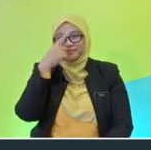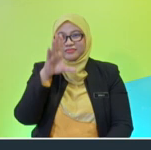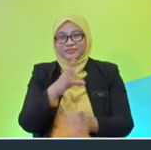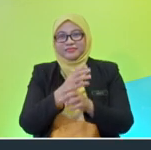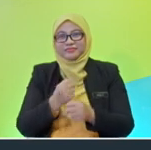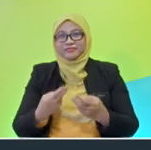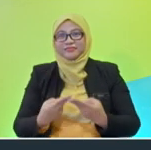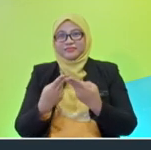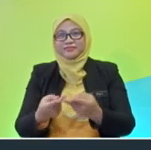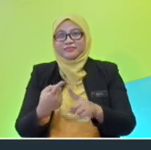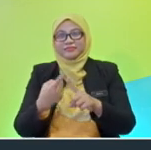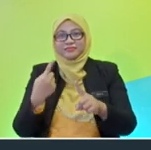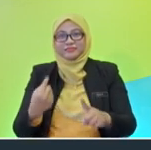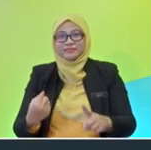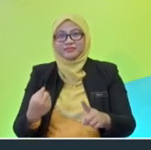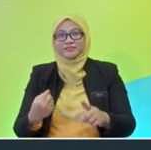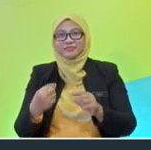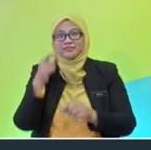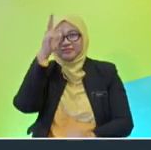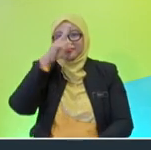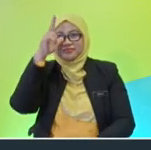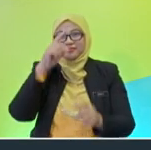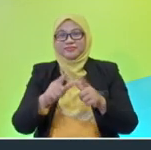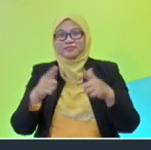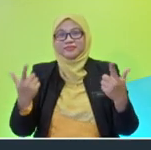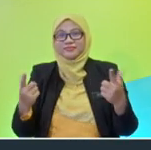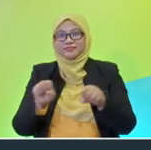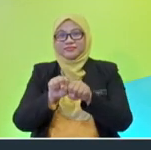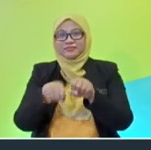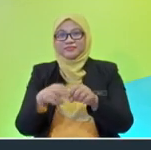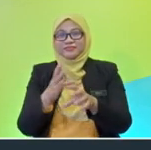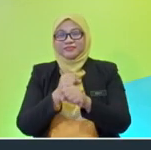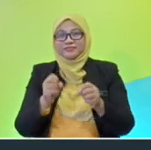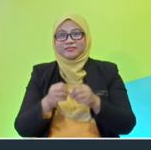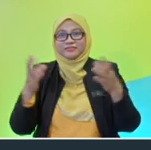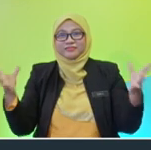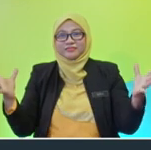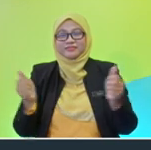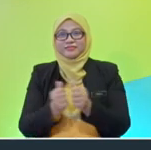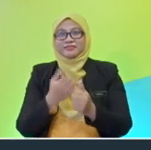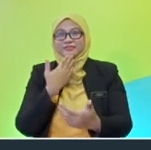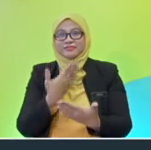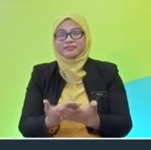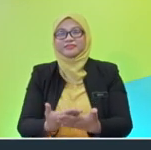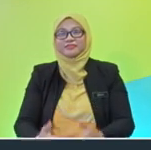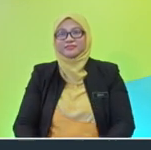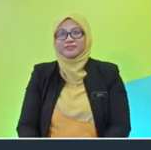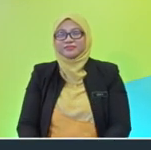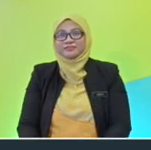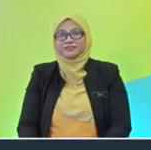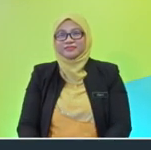kerajaan-kerajaan lain supaya kerajaan-kerajaan ini dapat berkembang dengan baik sebenarnya Hanif Oke sebentar lagi Abang